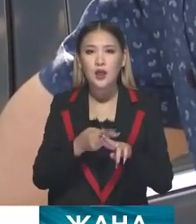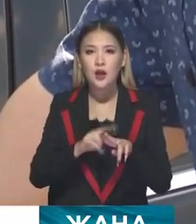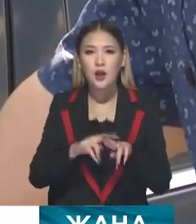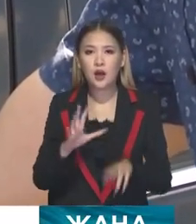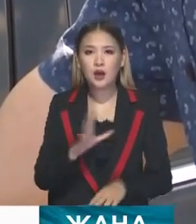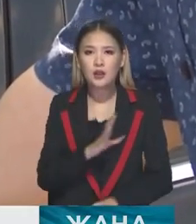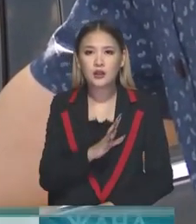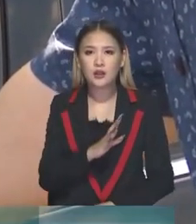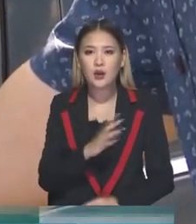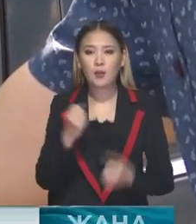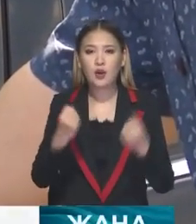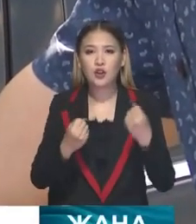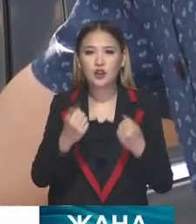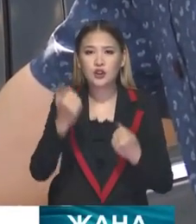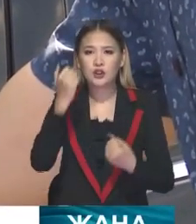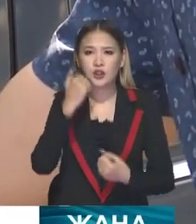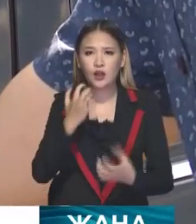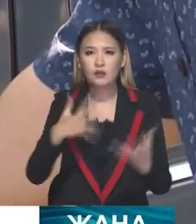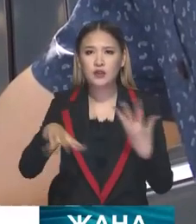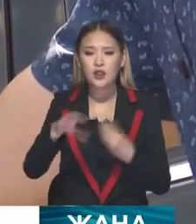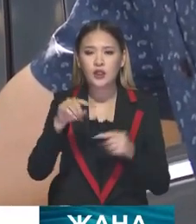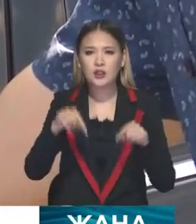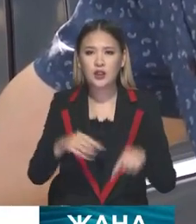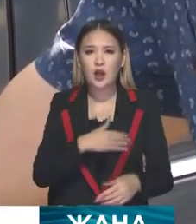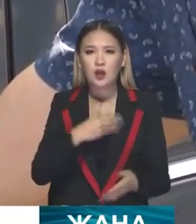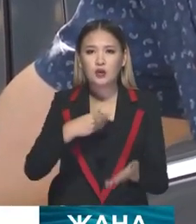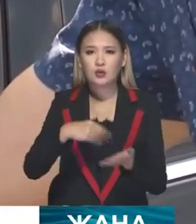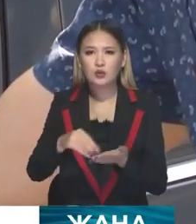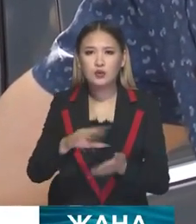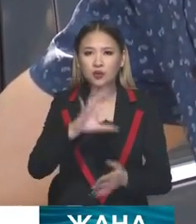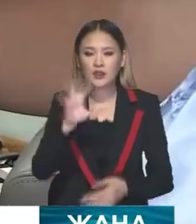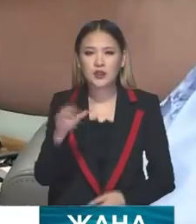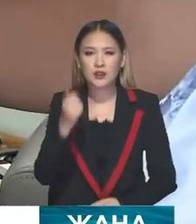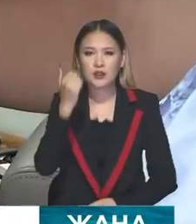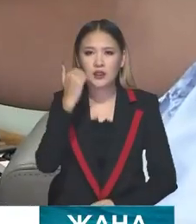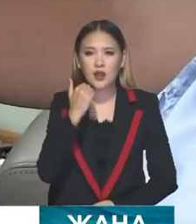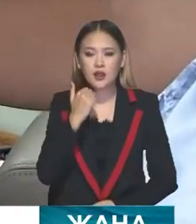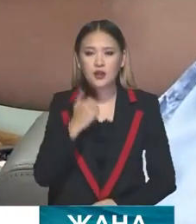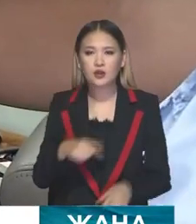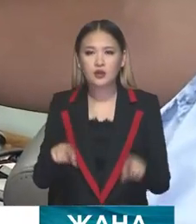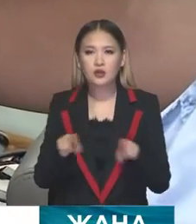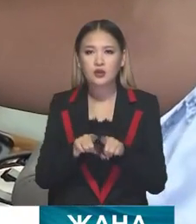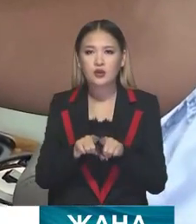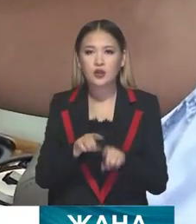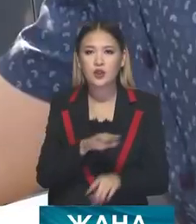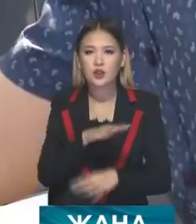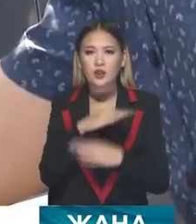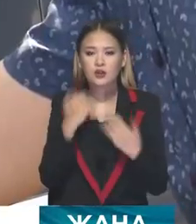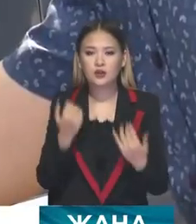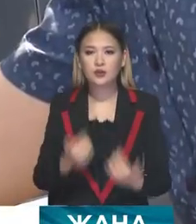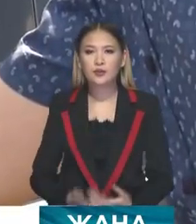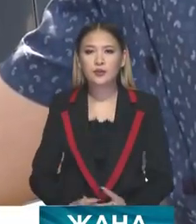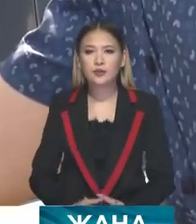алсаң машиналар ескі, барлығы. Оны ескі машина есін шығады дегендей.